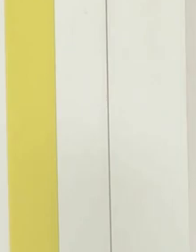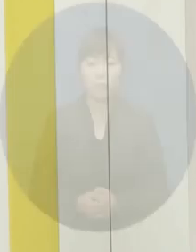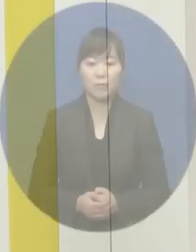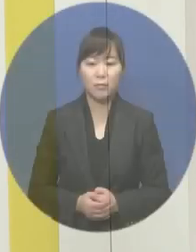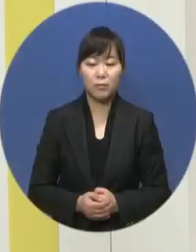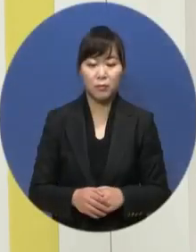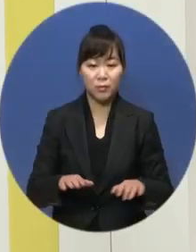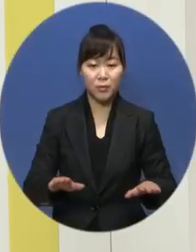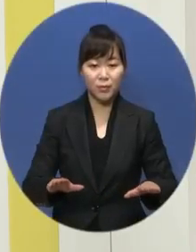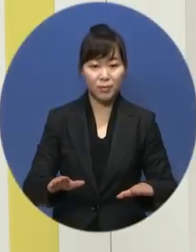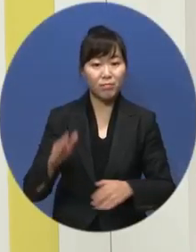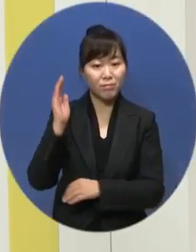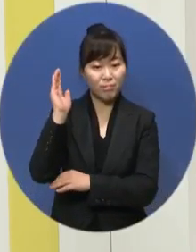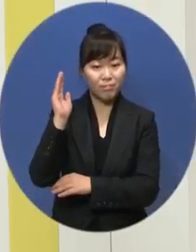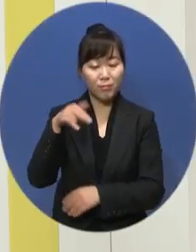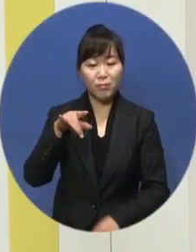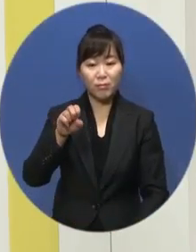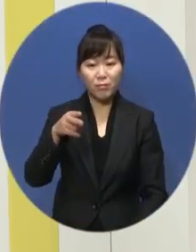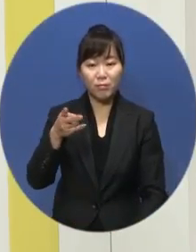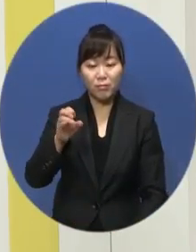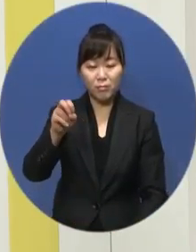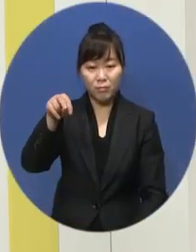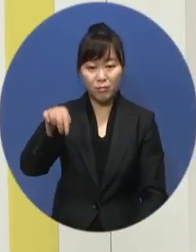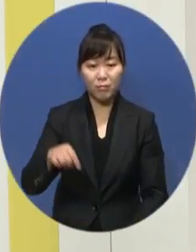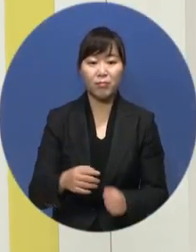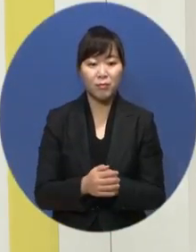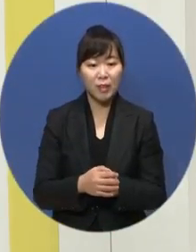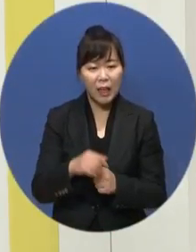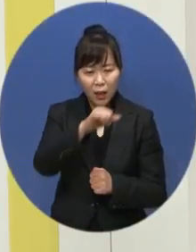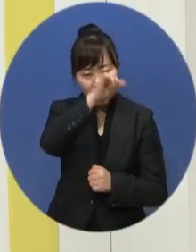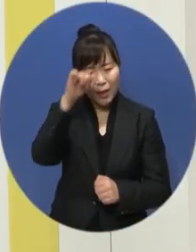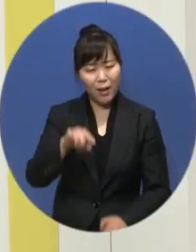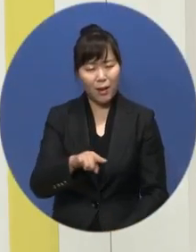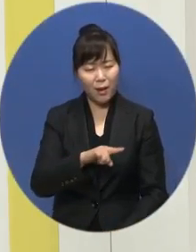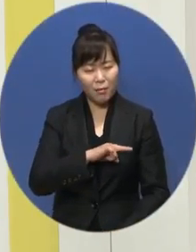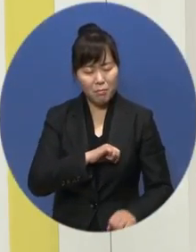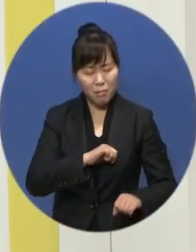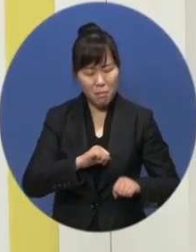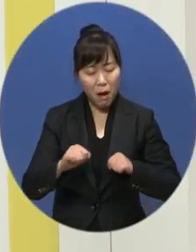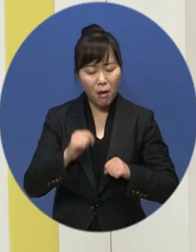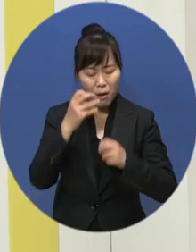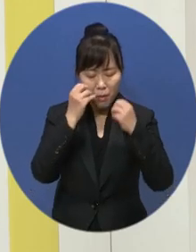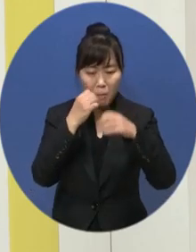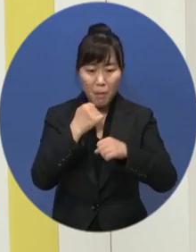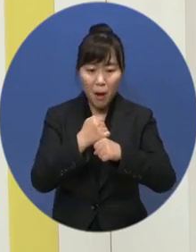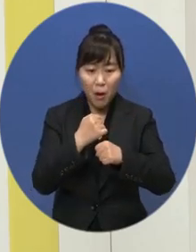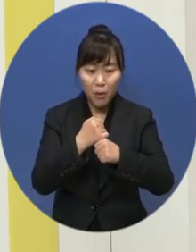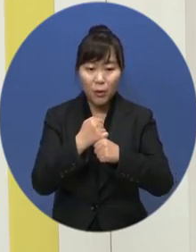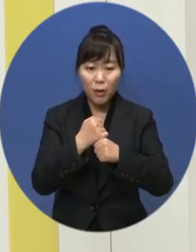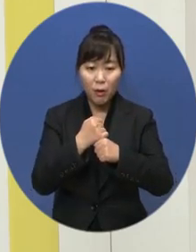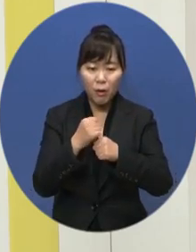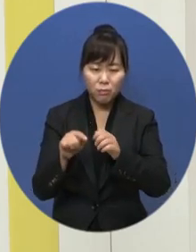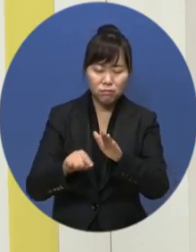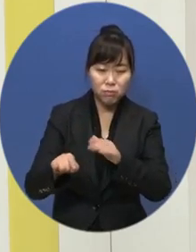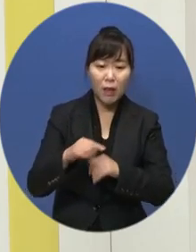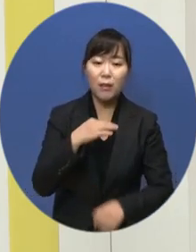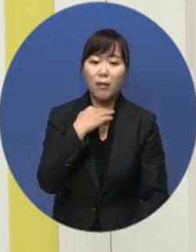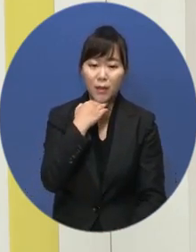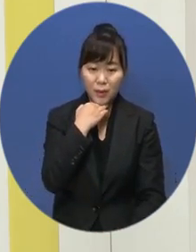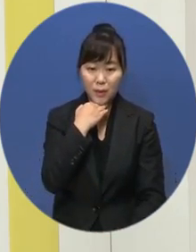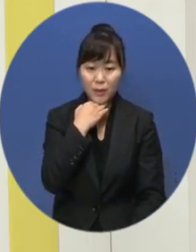오늘도 한마디 정경수입니다. 인생의 가장 역동적이면서 창조적이고 진취적인